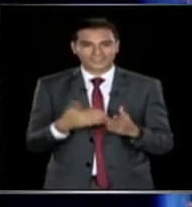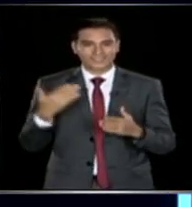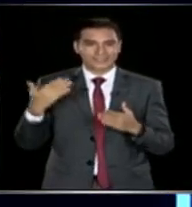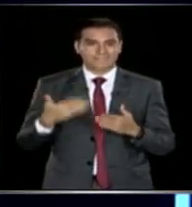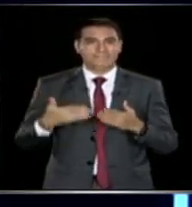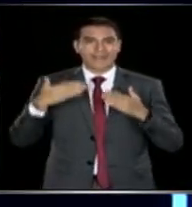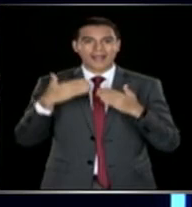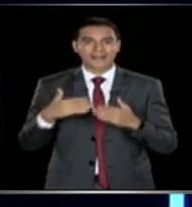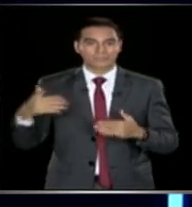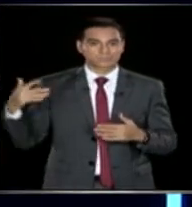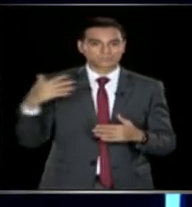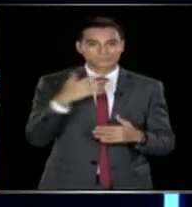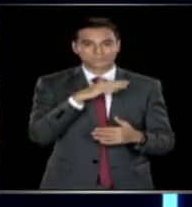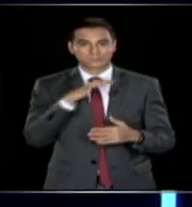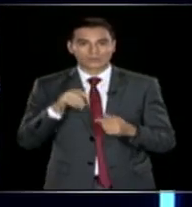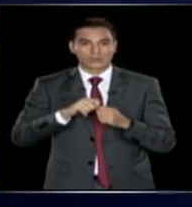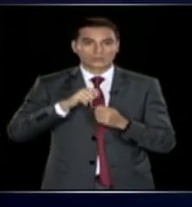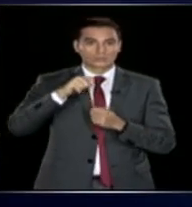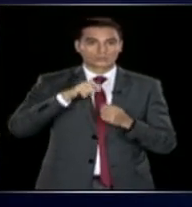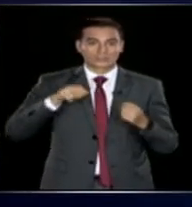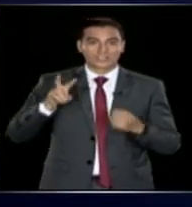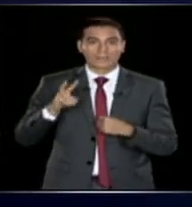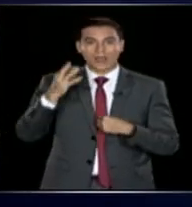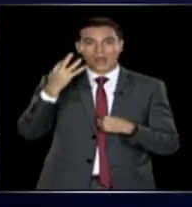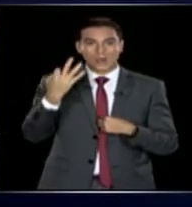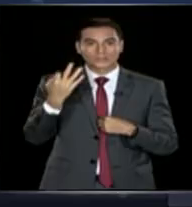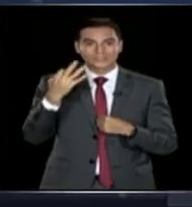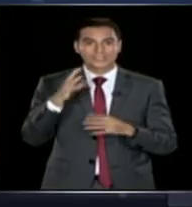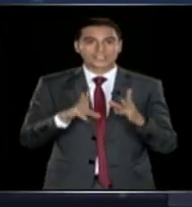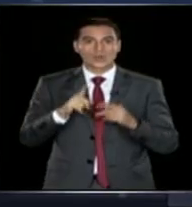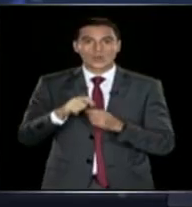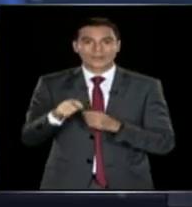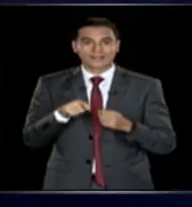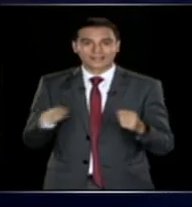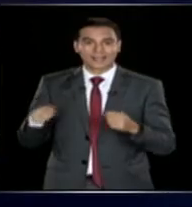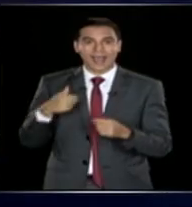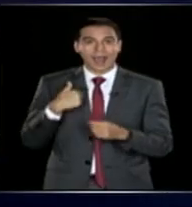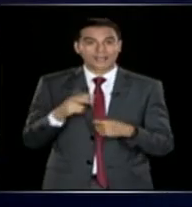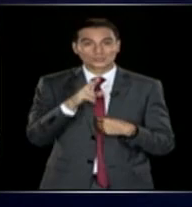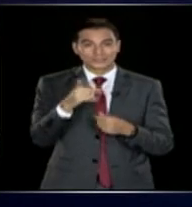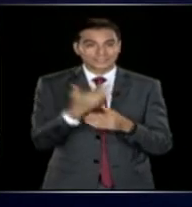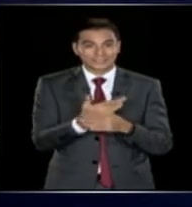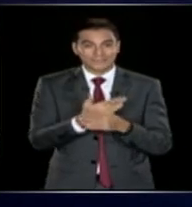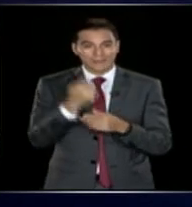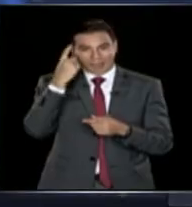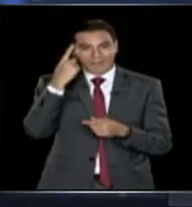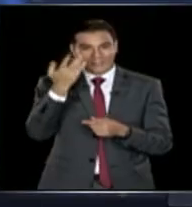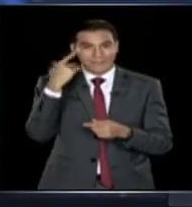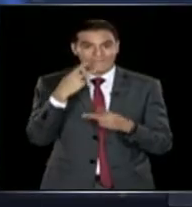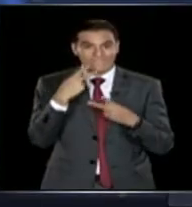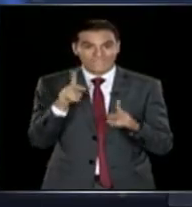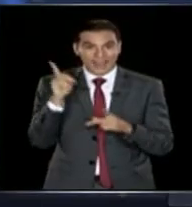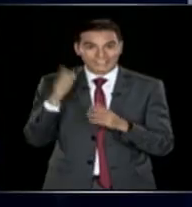بطول 37 كيلومتر. انت عارفة انا سألتك السؤال ده ليه؟ ليه؟ عشان انا عرفت ان انت روحت الافتتاح